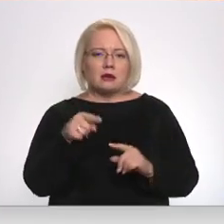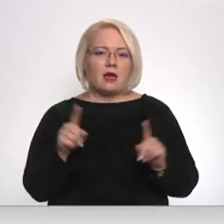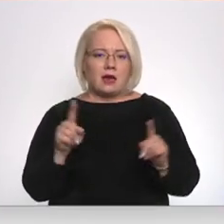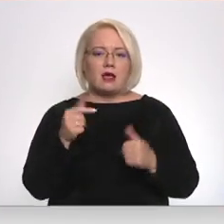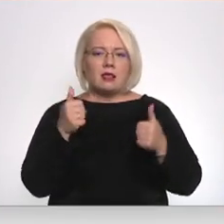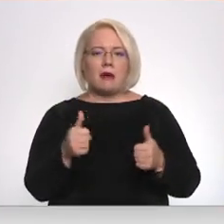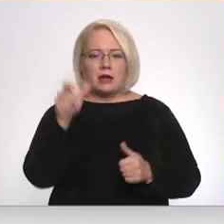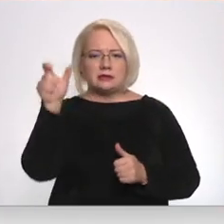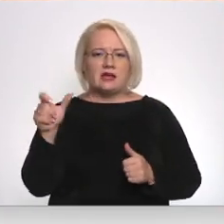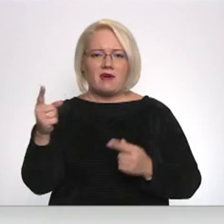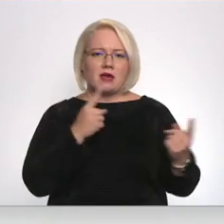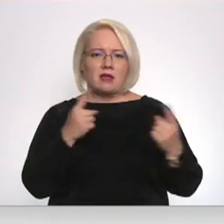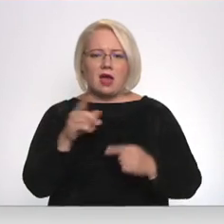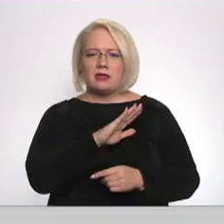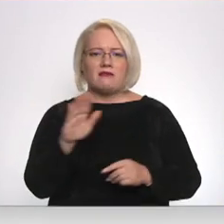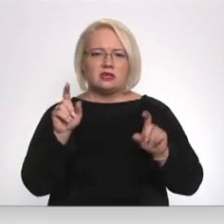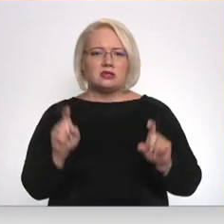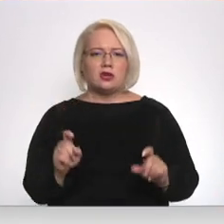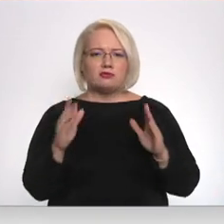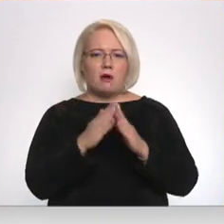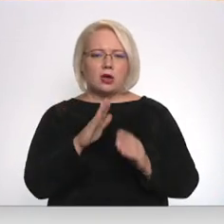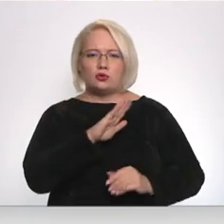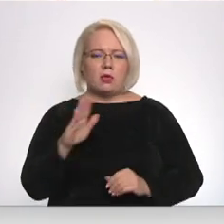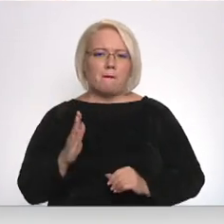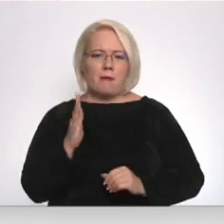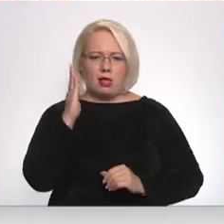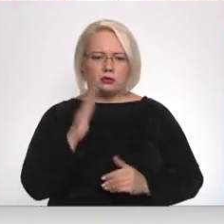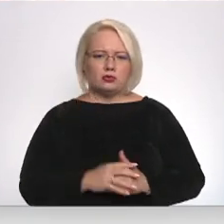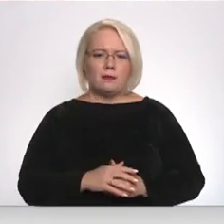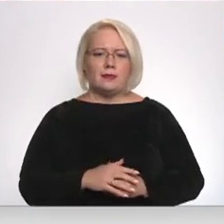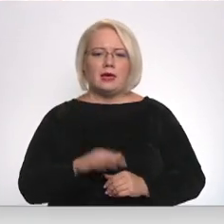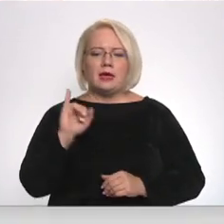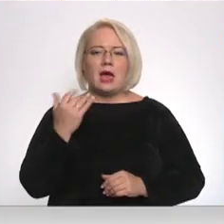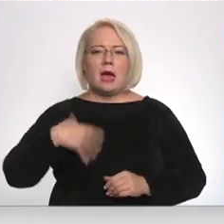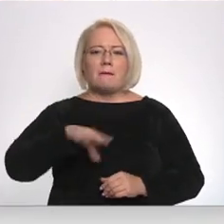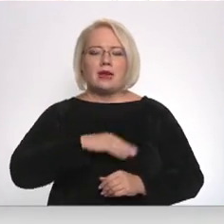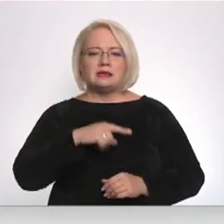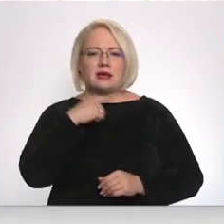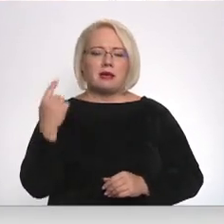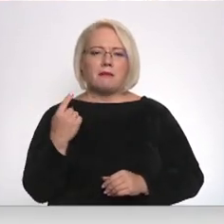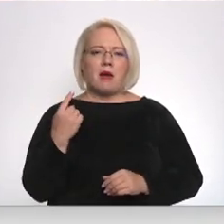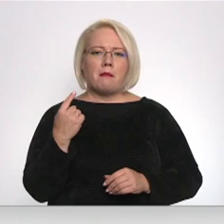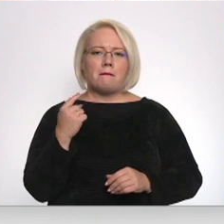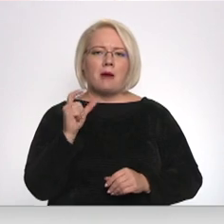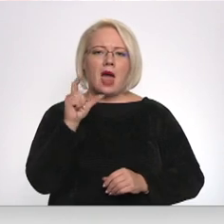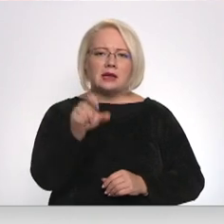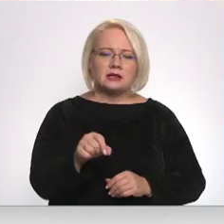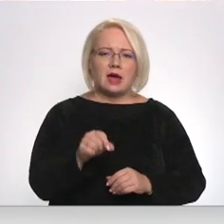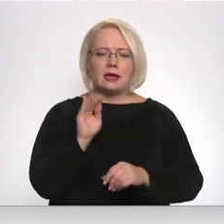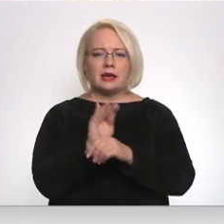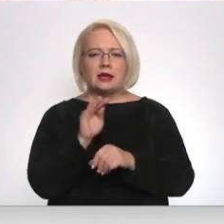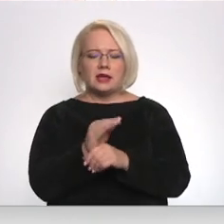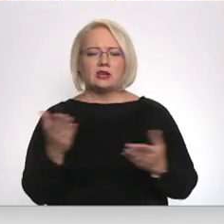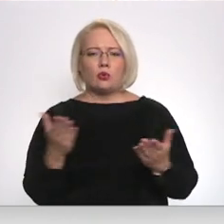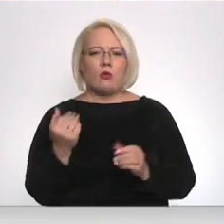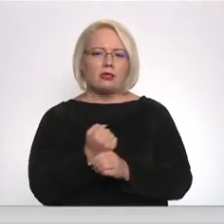tomēr. Nevis sēž mājās un nebalso. Un ja mēs vispār gribam kaut ko aizrādīt vai kritizēt to, ko dara